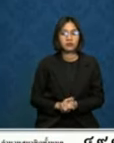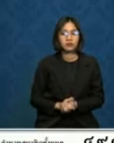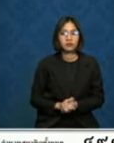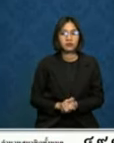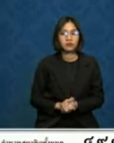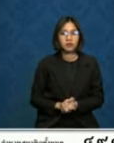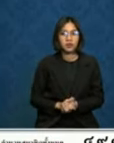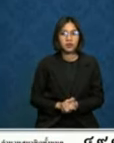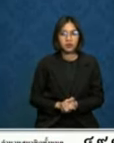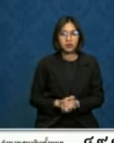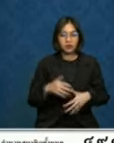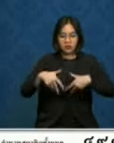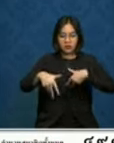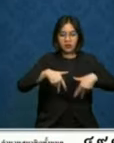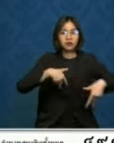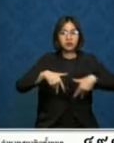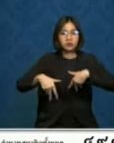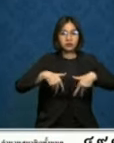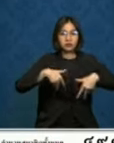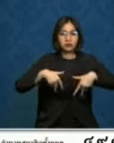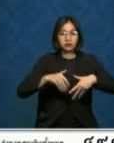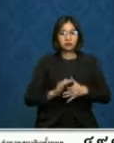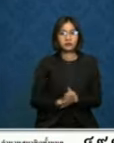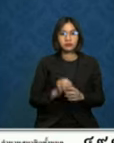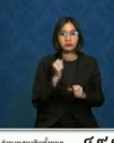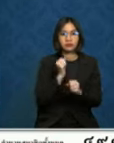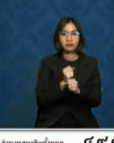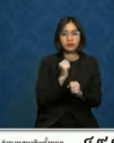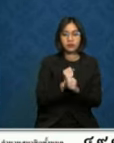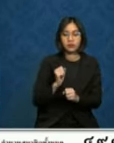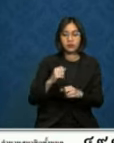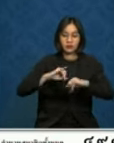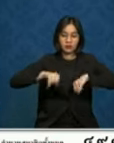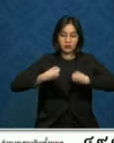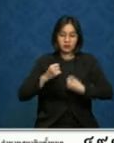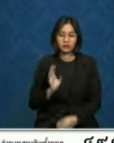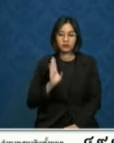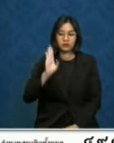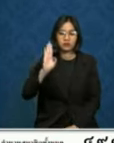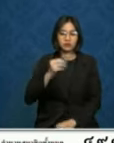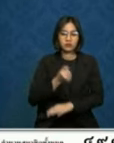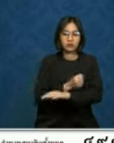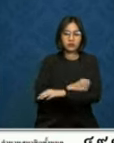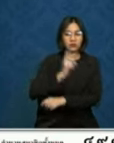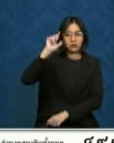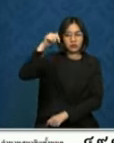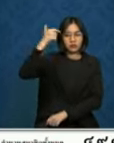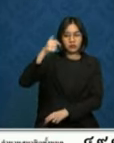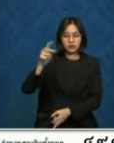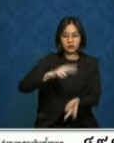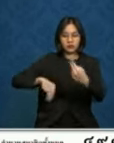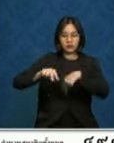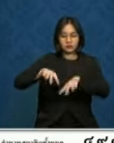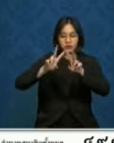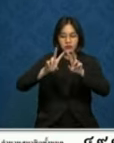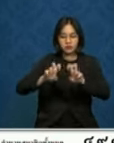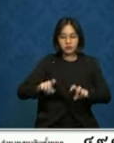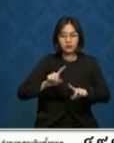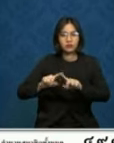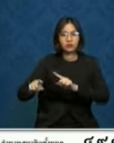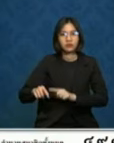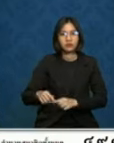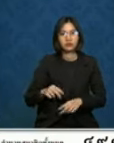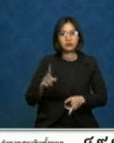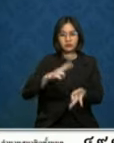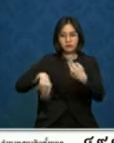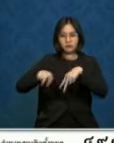านครับประชาชนผู้ประกอบการแล้วก็แรงงานเมียนมาเองที่เขาช่วยกันตรวจสอบเนี่ยเขาตรวจสอบตัว